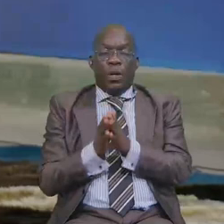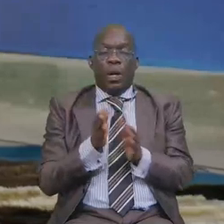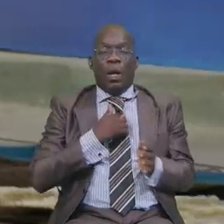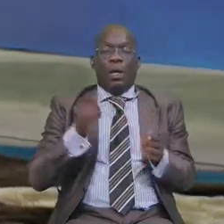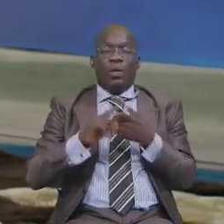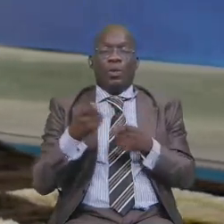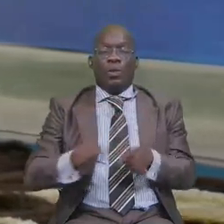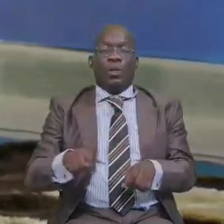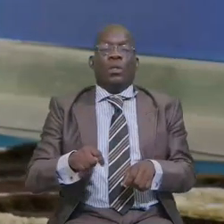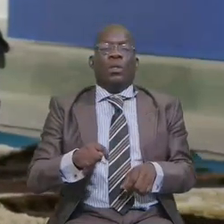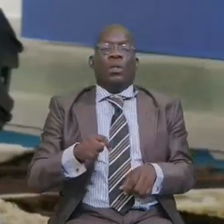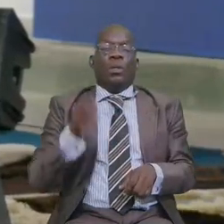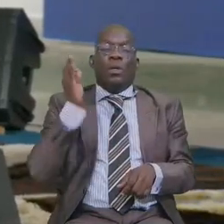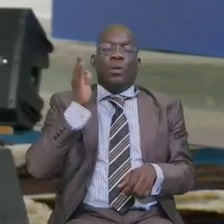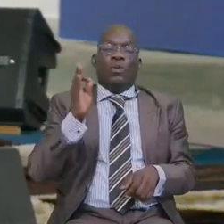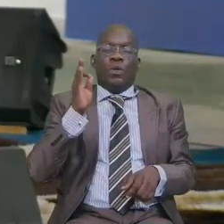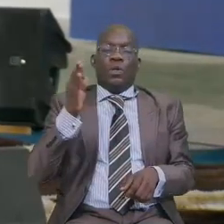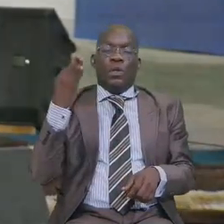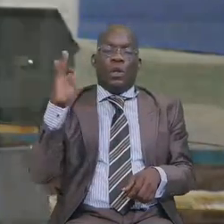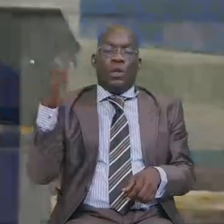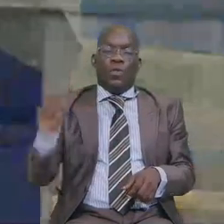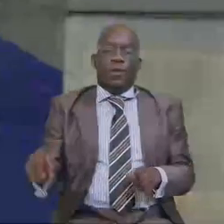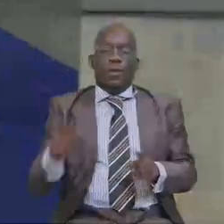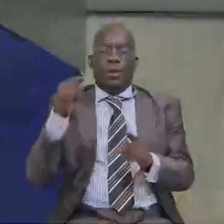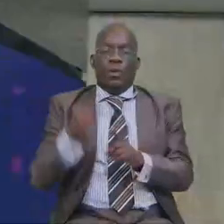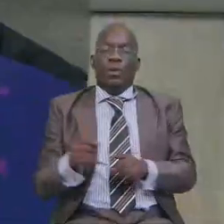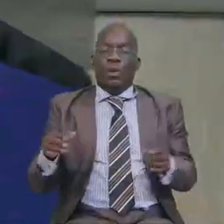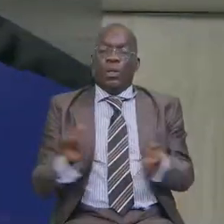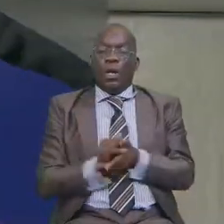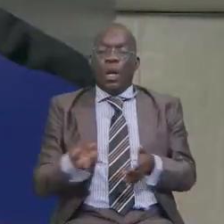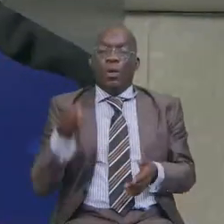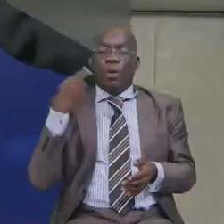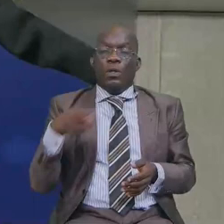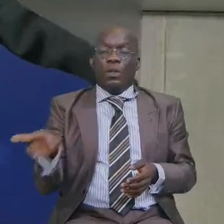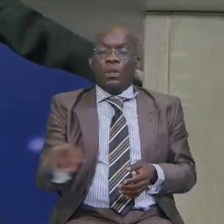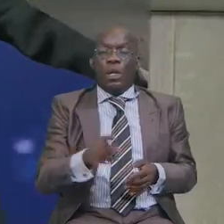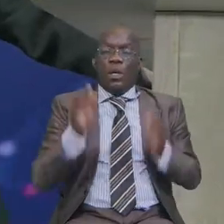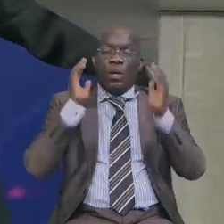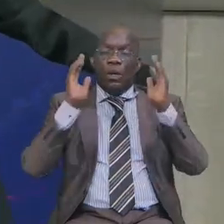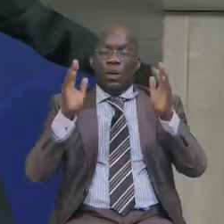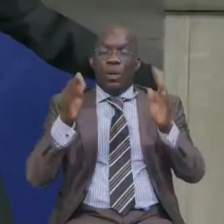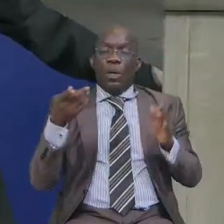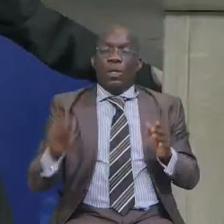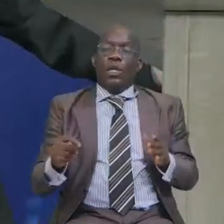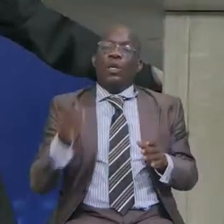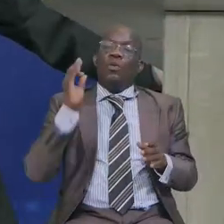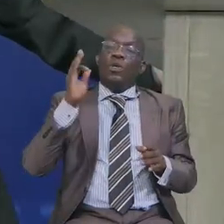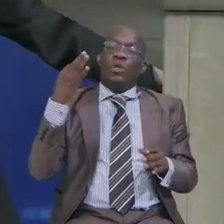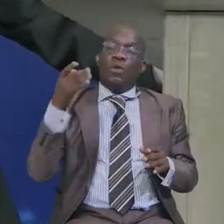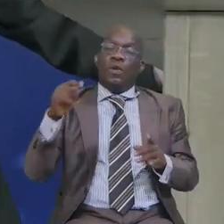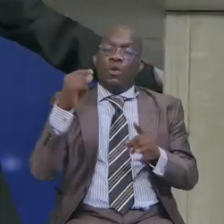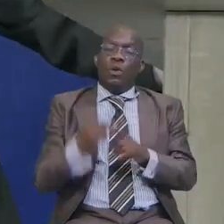de la parole. C'était leur concentration. Ils ont dit, il y a le ministère de la parole de Dieu, la parole